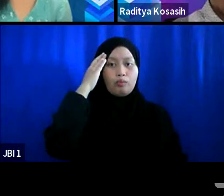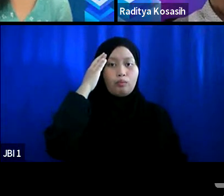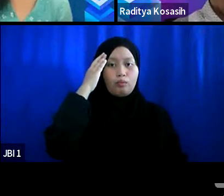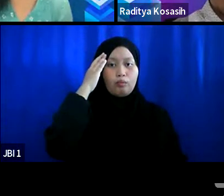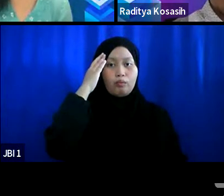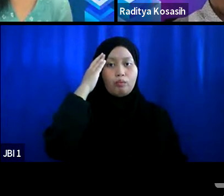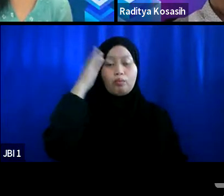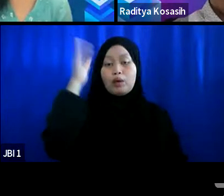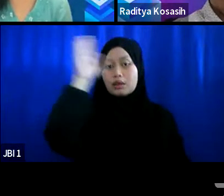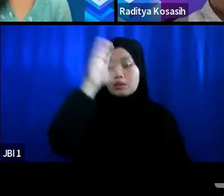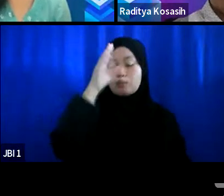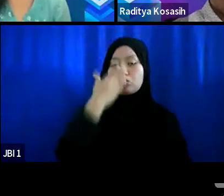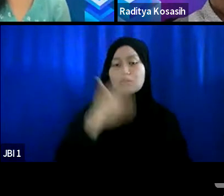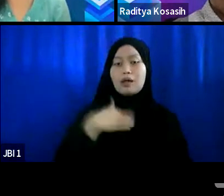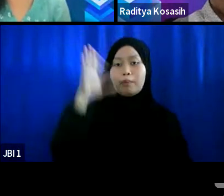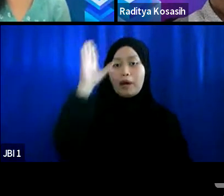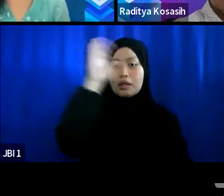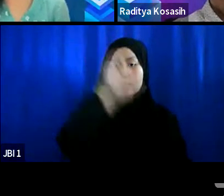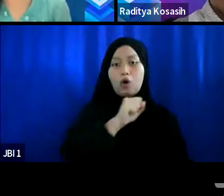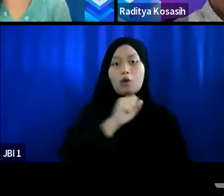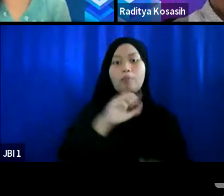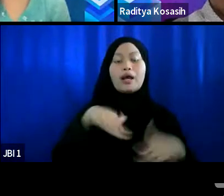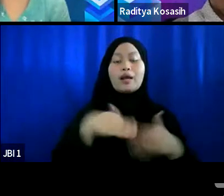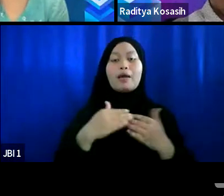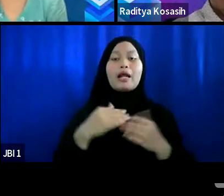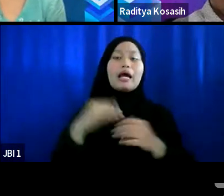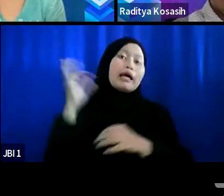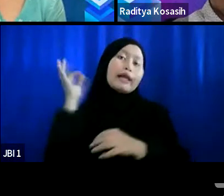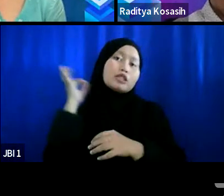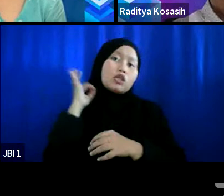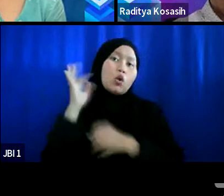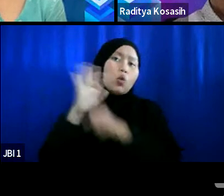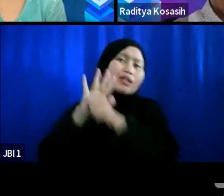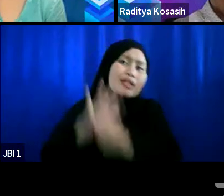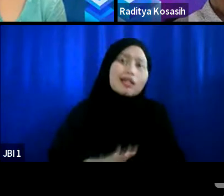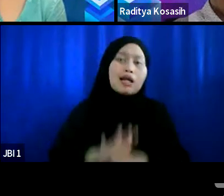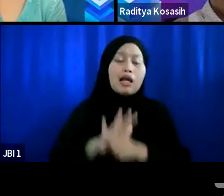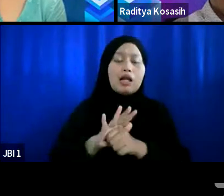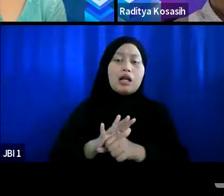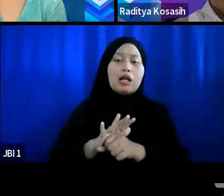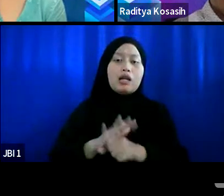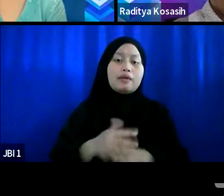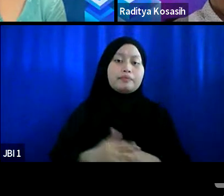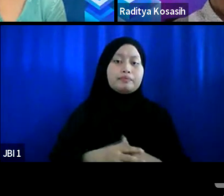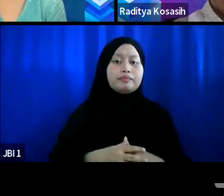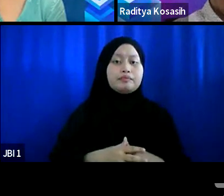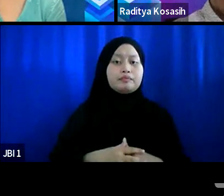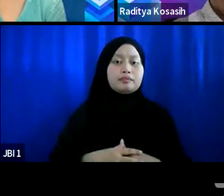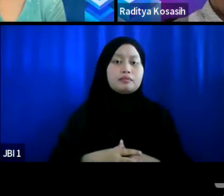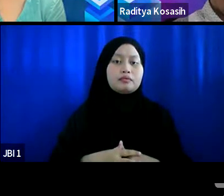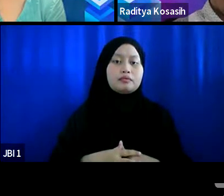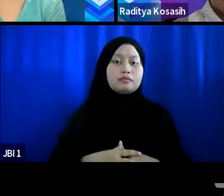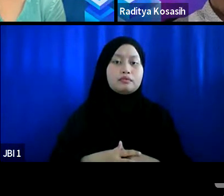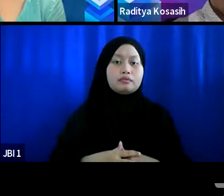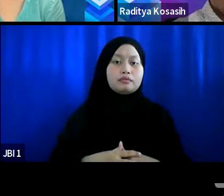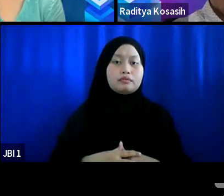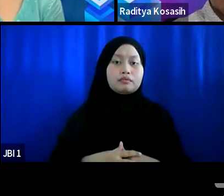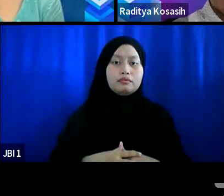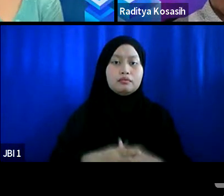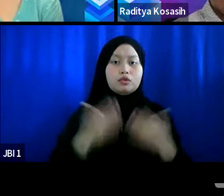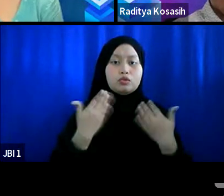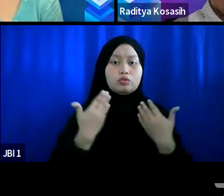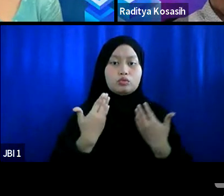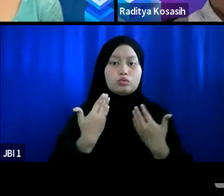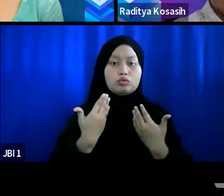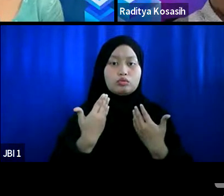pengetahuan Bagaimana menekan resiko Resiko yang muncul Jadi kalau tidak ya tadi sudah dikasih